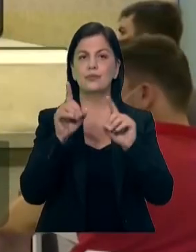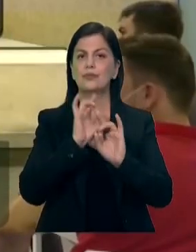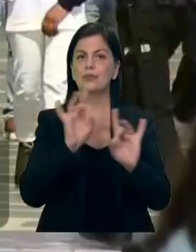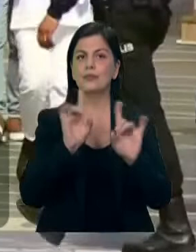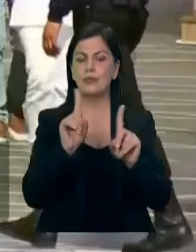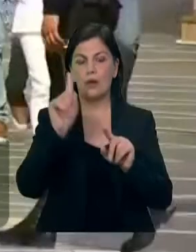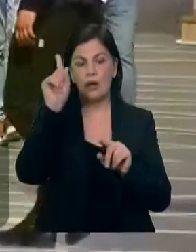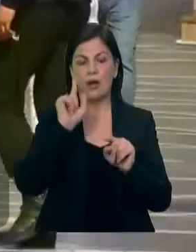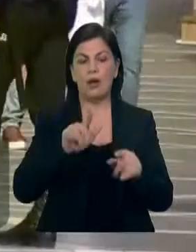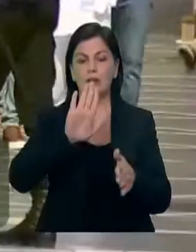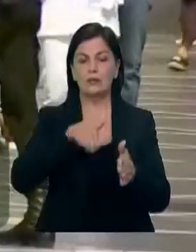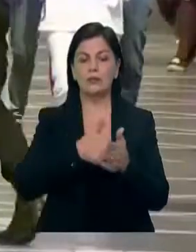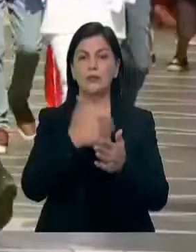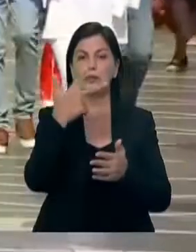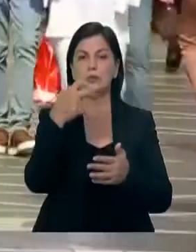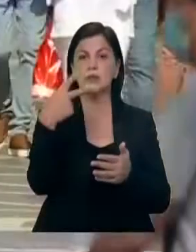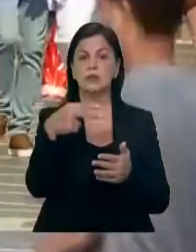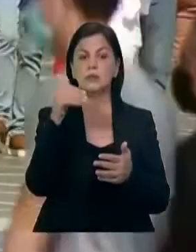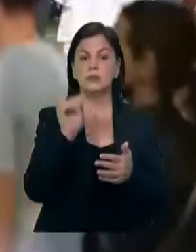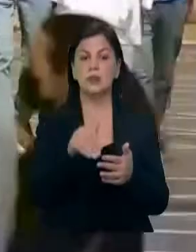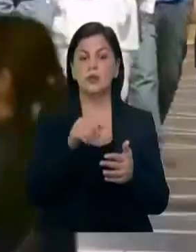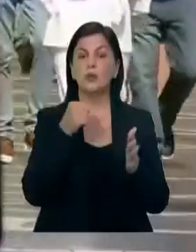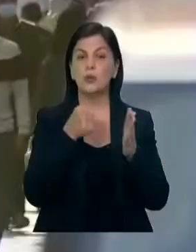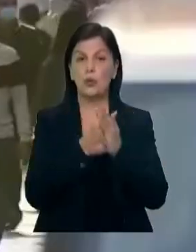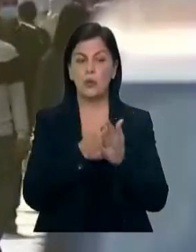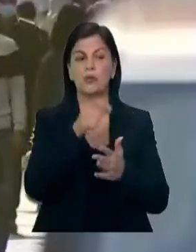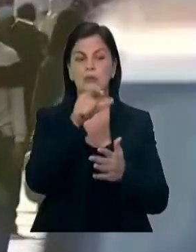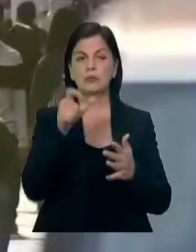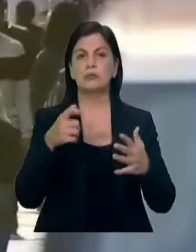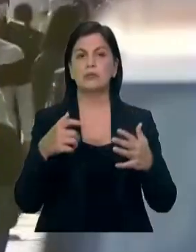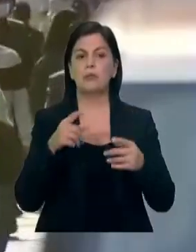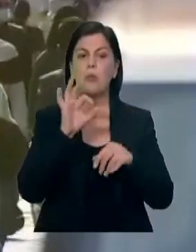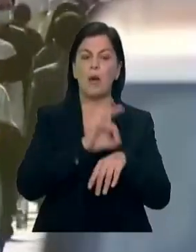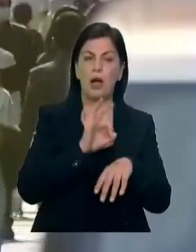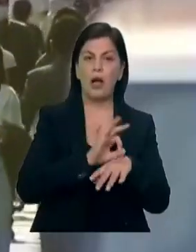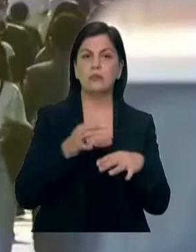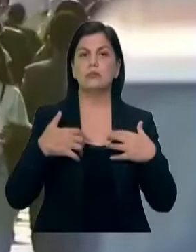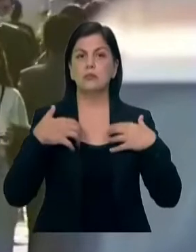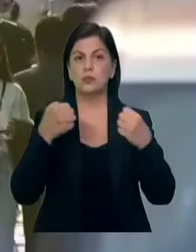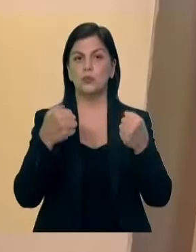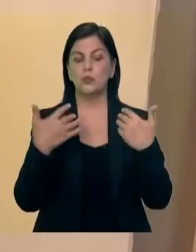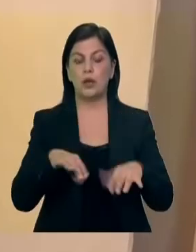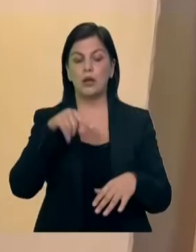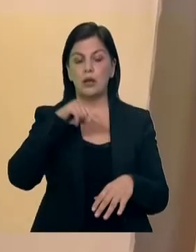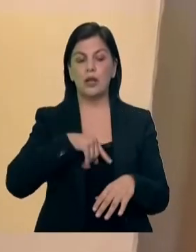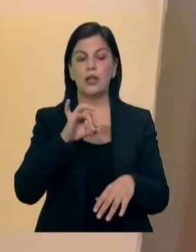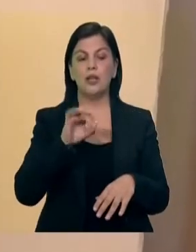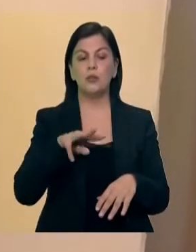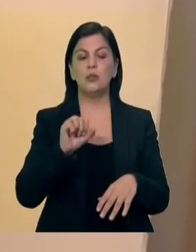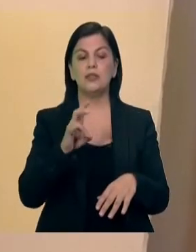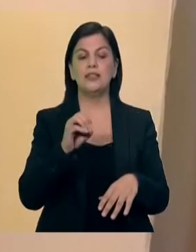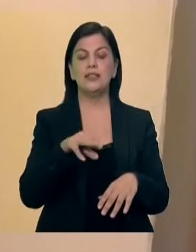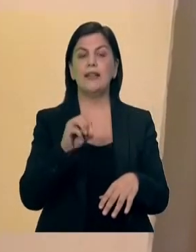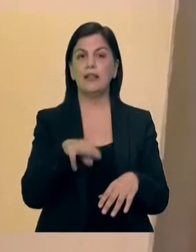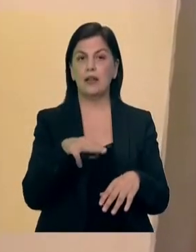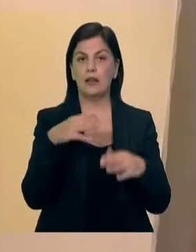Azərbaycanda indiyədək 320 mindən çox insan yoluxub sağalmaqla immunitet qazanıb. Bundan başqa vurulan vaksin dozasının sayı 2